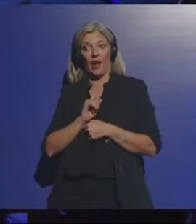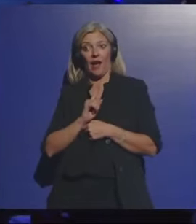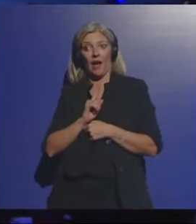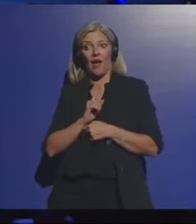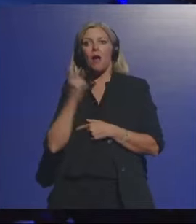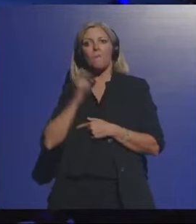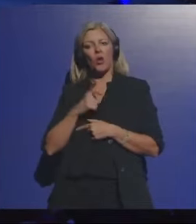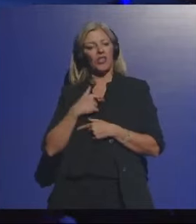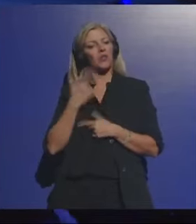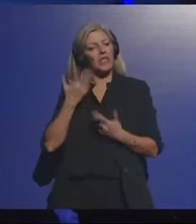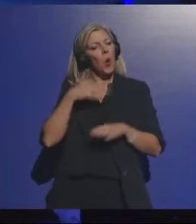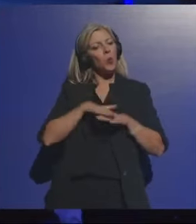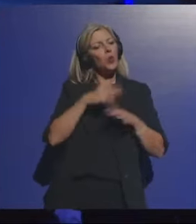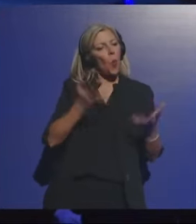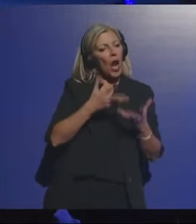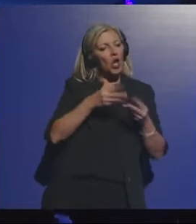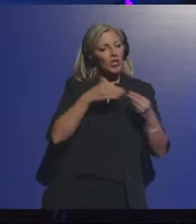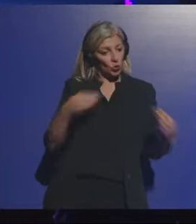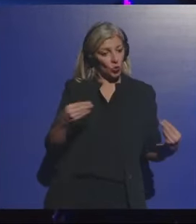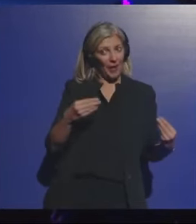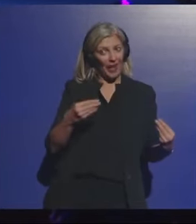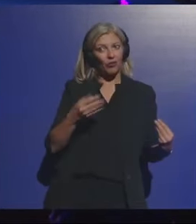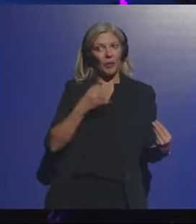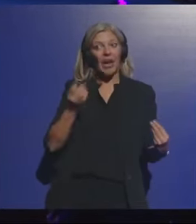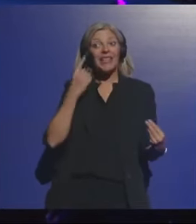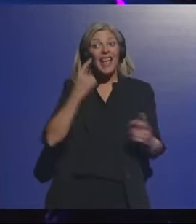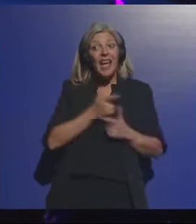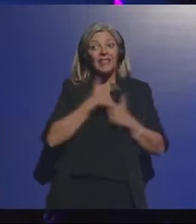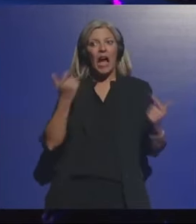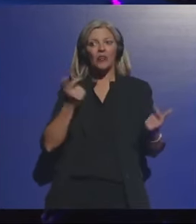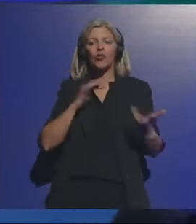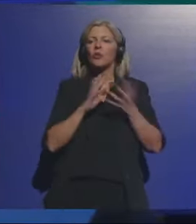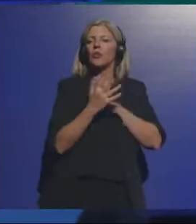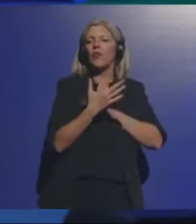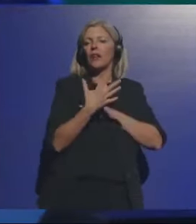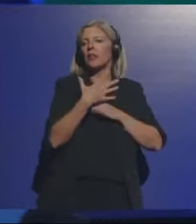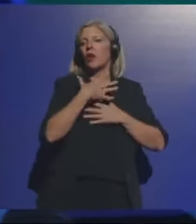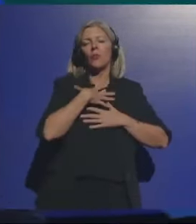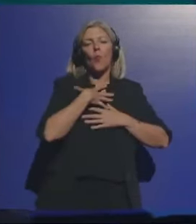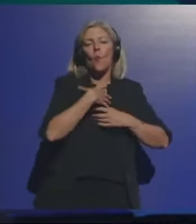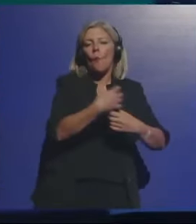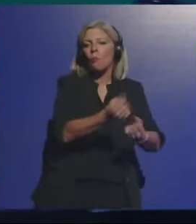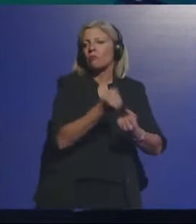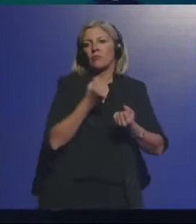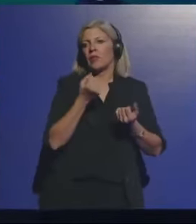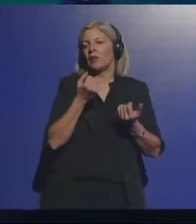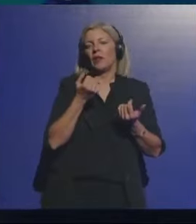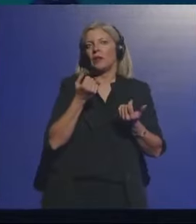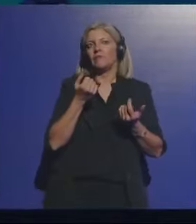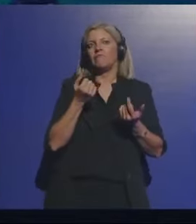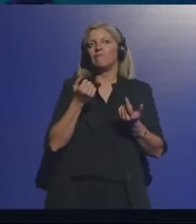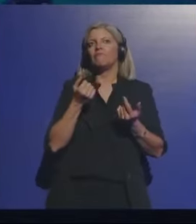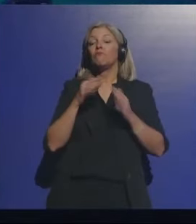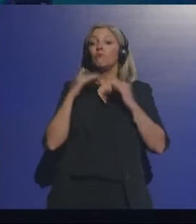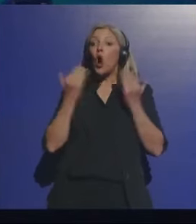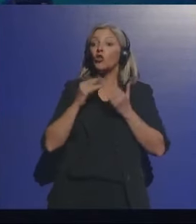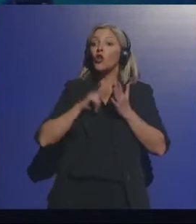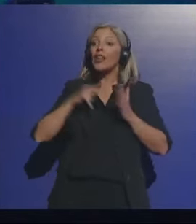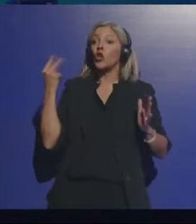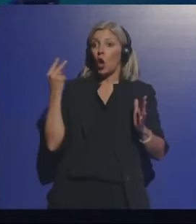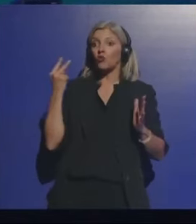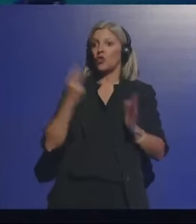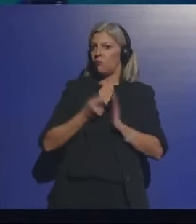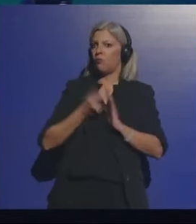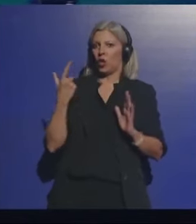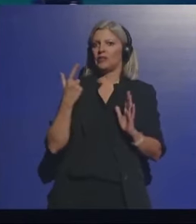diventarne schiavi E questo vale anche per voi soprattutto che avete a disposizione questo splendido mondo tecnologico la tecnologia è una cosa